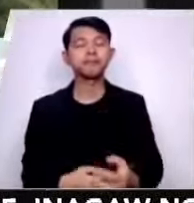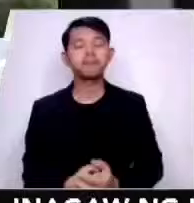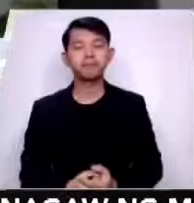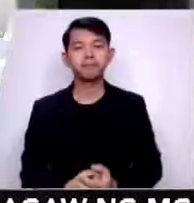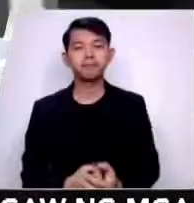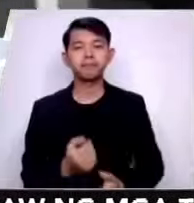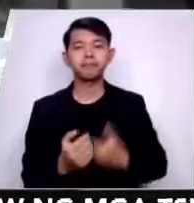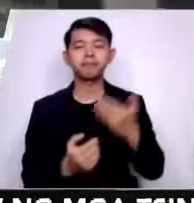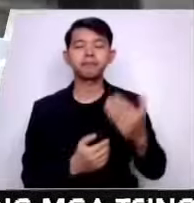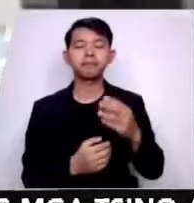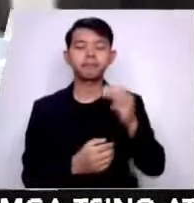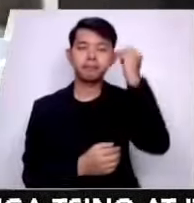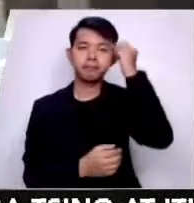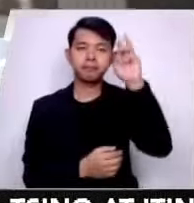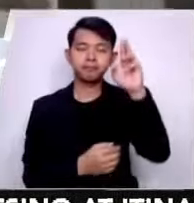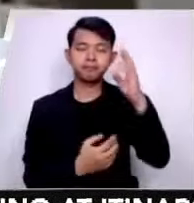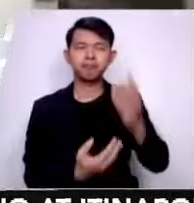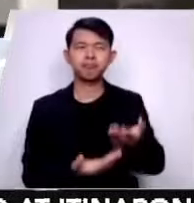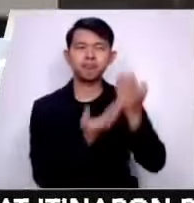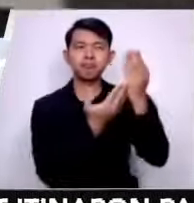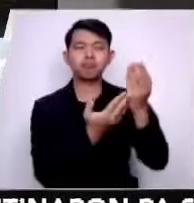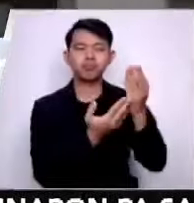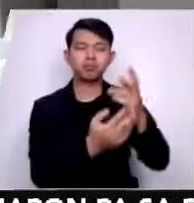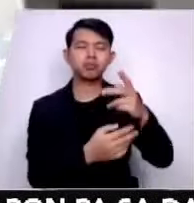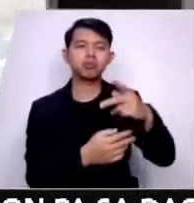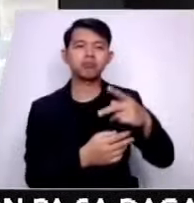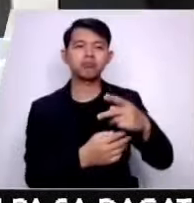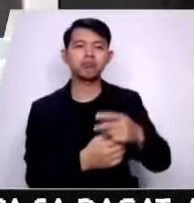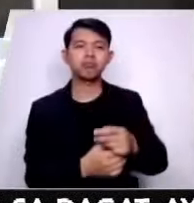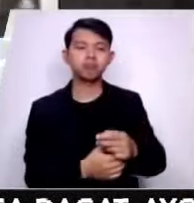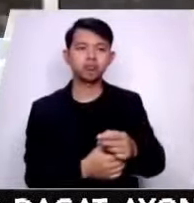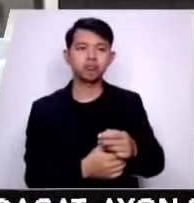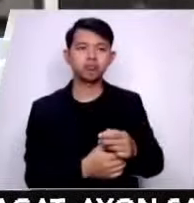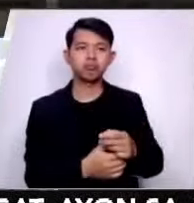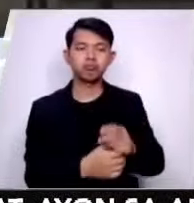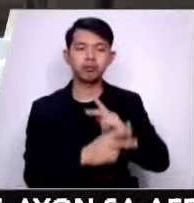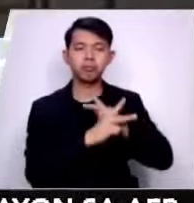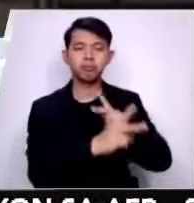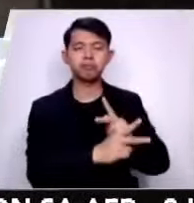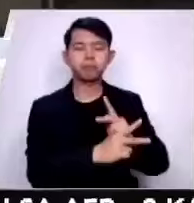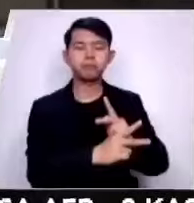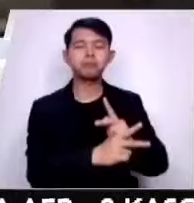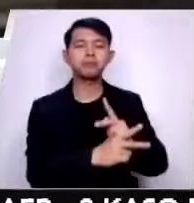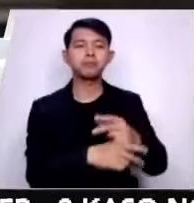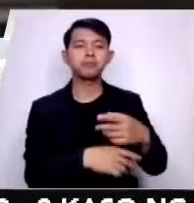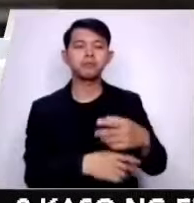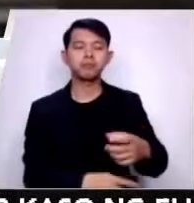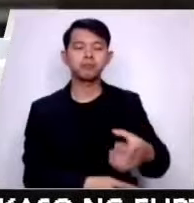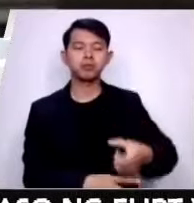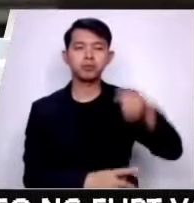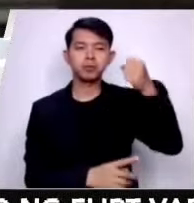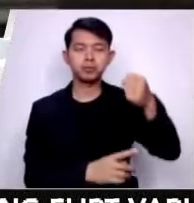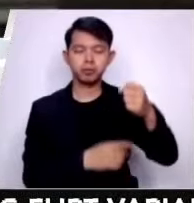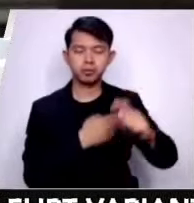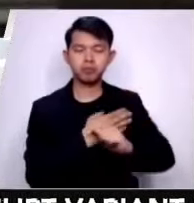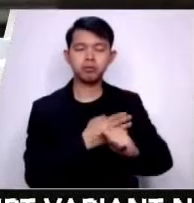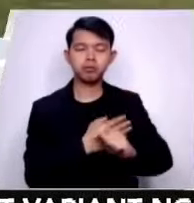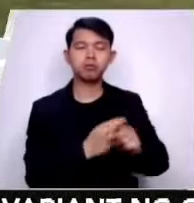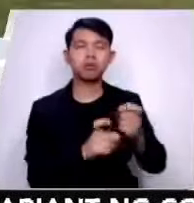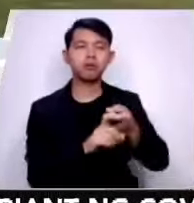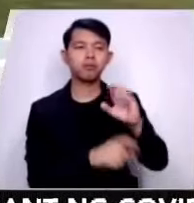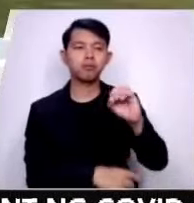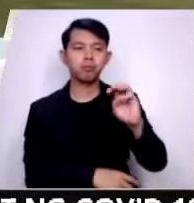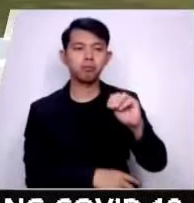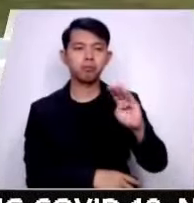Mayor Alice Guo ang preventive suspension na ipinataw sa kanya ng ombudsman. Inalmahan naman ng PAGCOR ang anilay